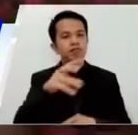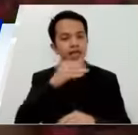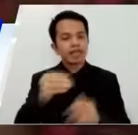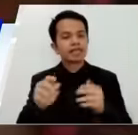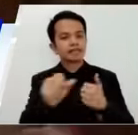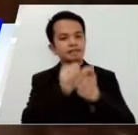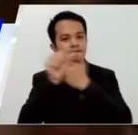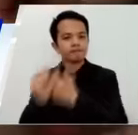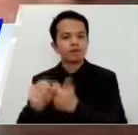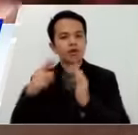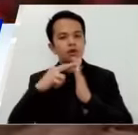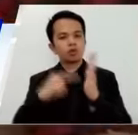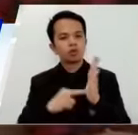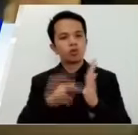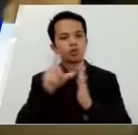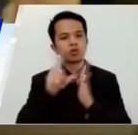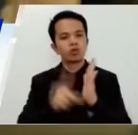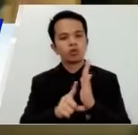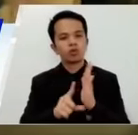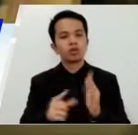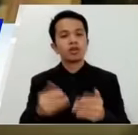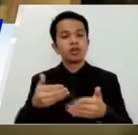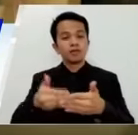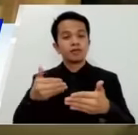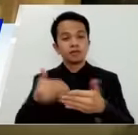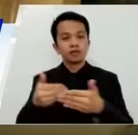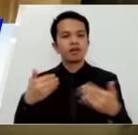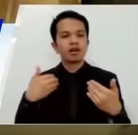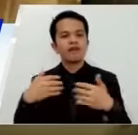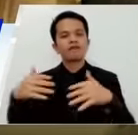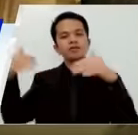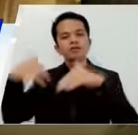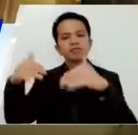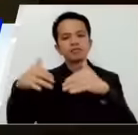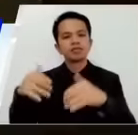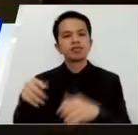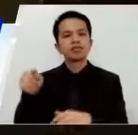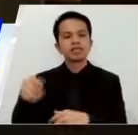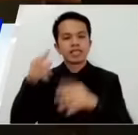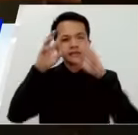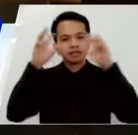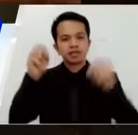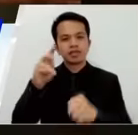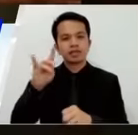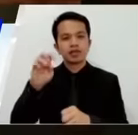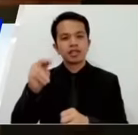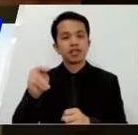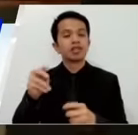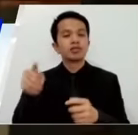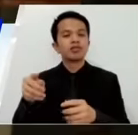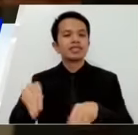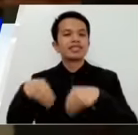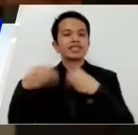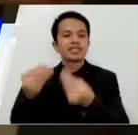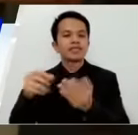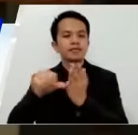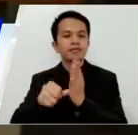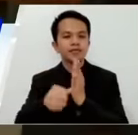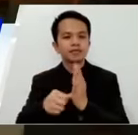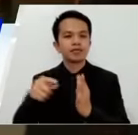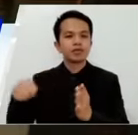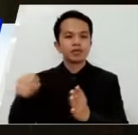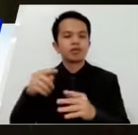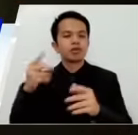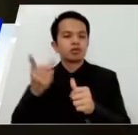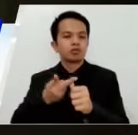law. Bago naman ang summit ay hiwalay na nakapulong ni Pangulong Marcos si President Biden, kung saan binigyan diin na ni Biden na prioridad ng